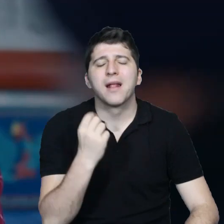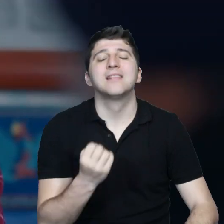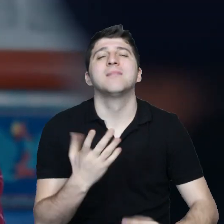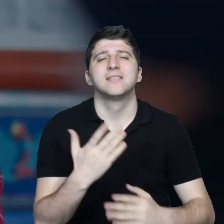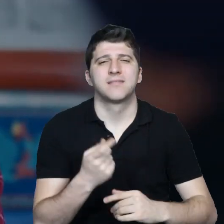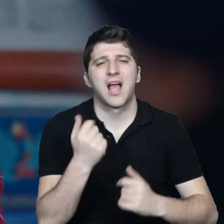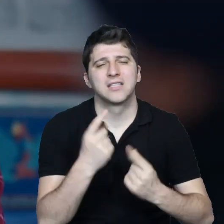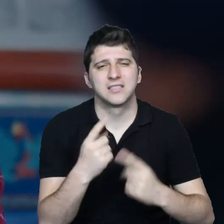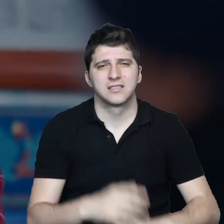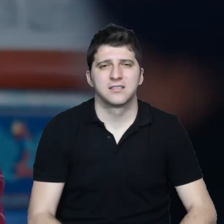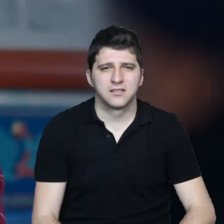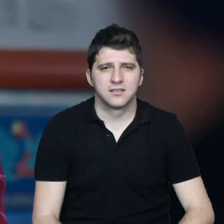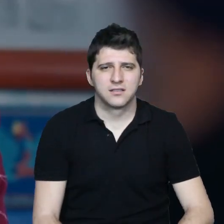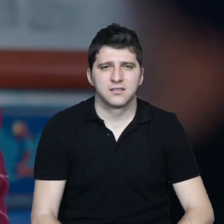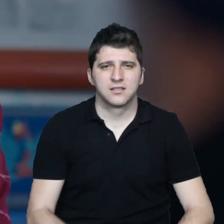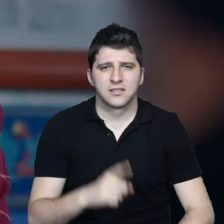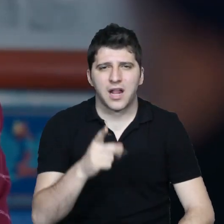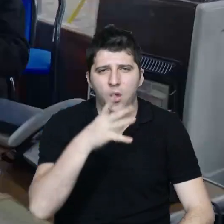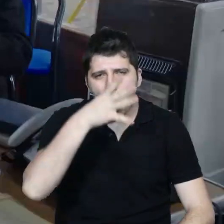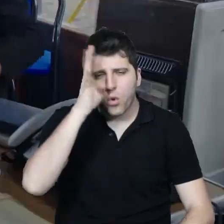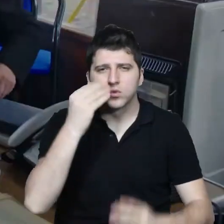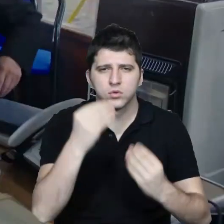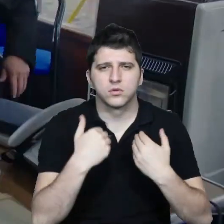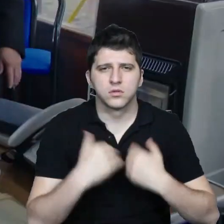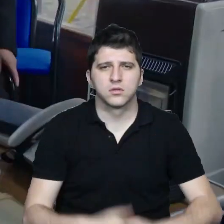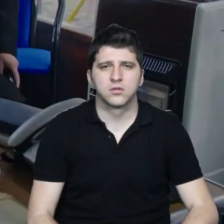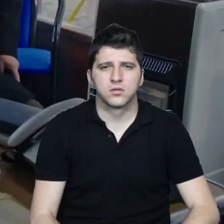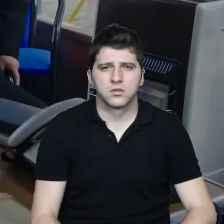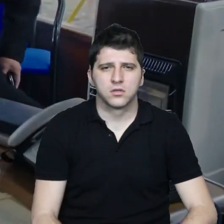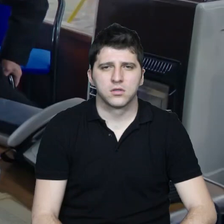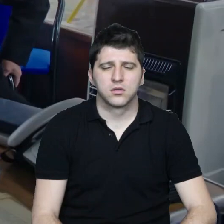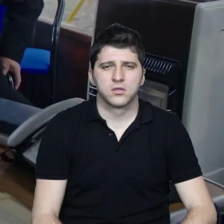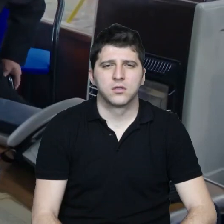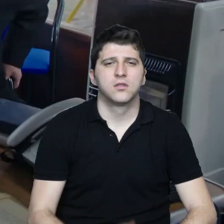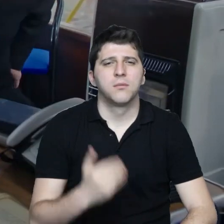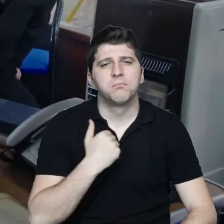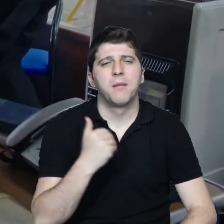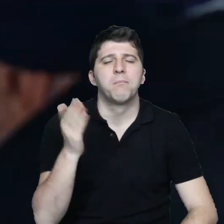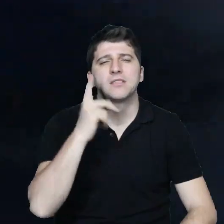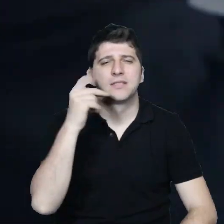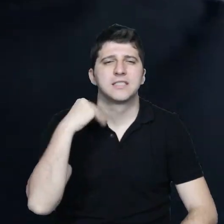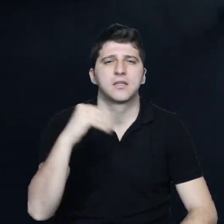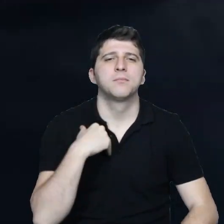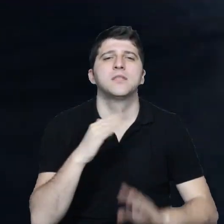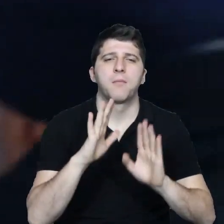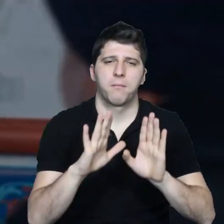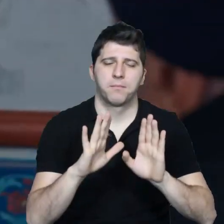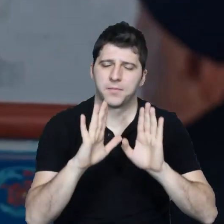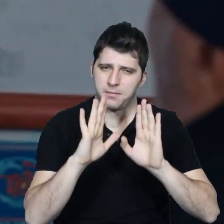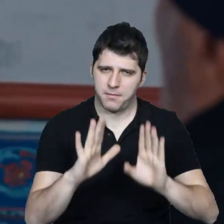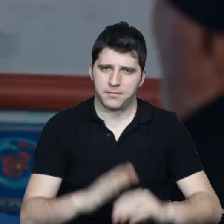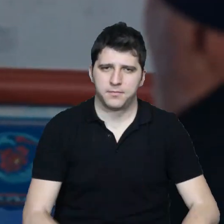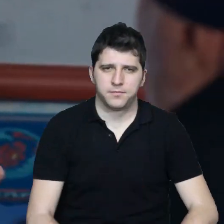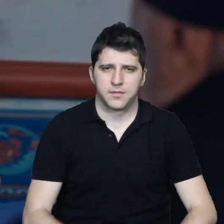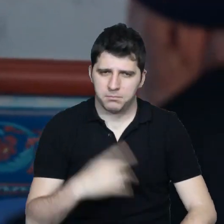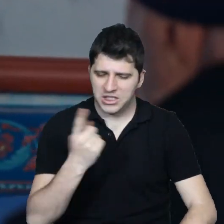etmez ya. Sana bir horoz alsak. Ben başka birine satarım. Tamam, tamam.